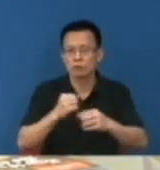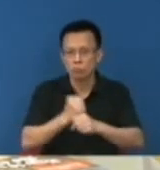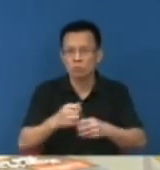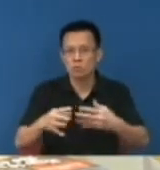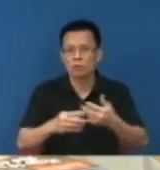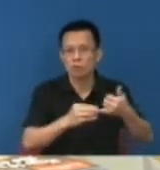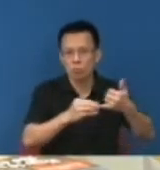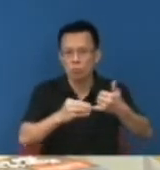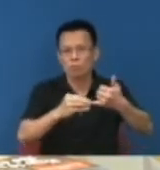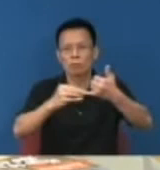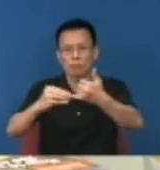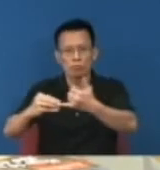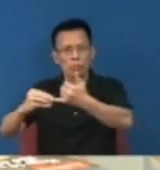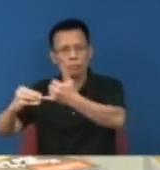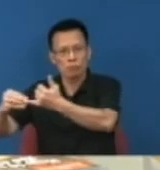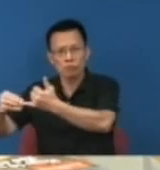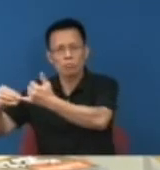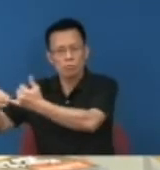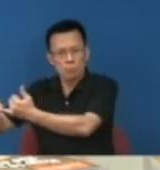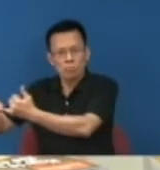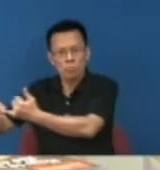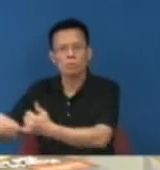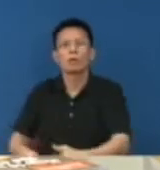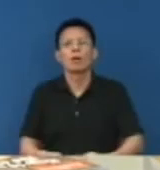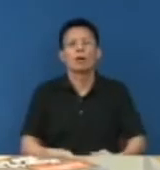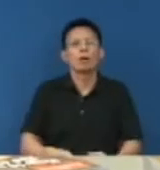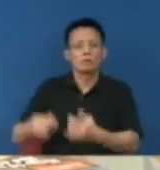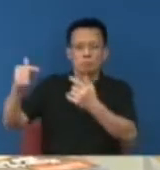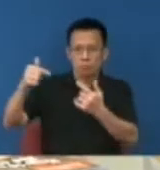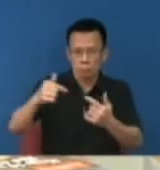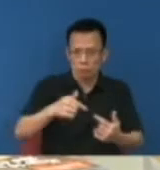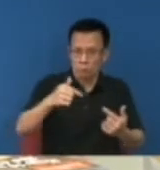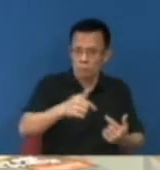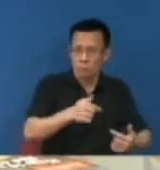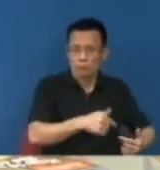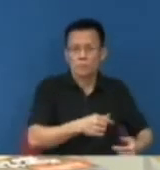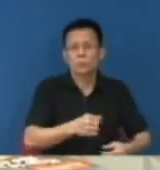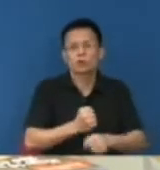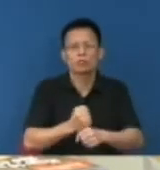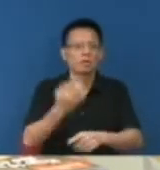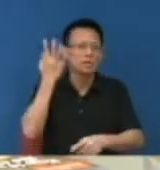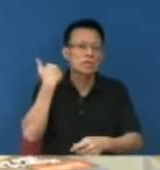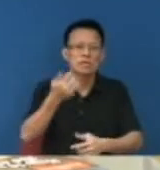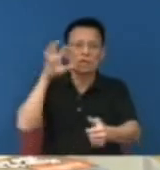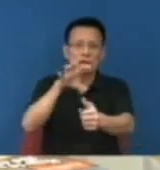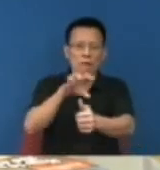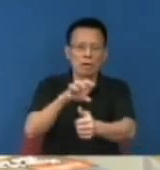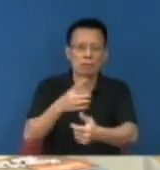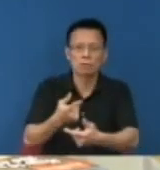遲推遲，他是不停地樣做他以前鬧保皇黨的